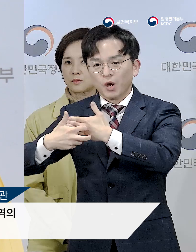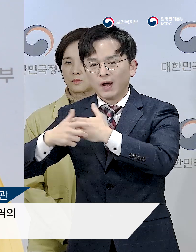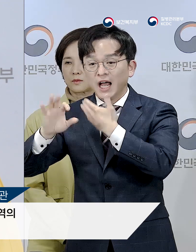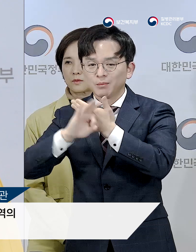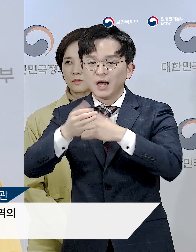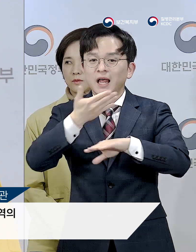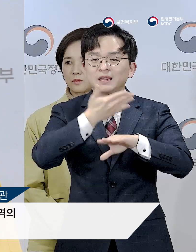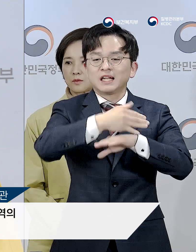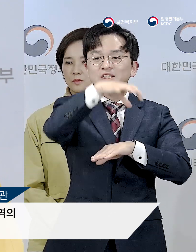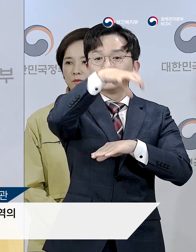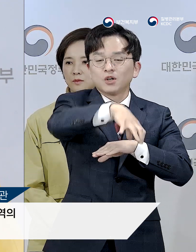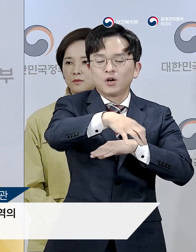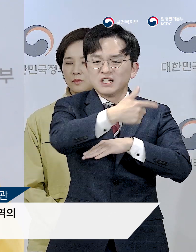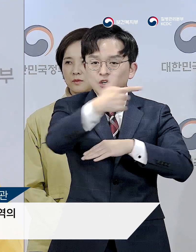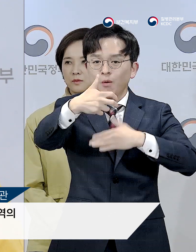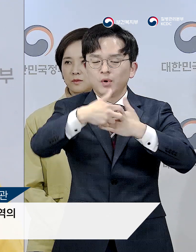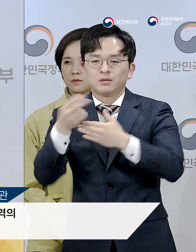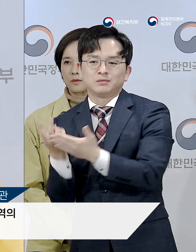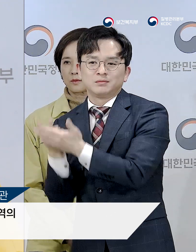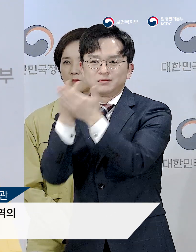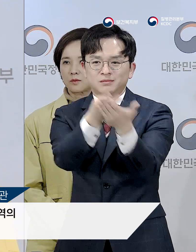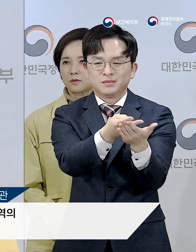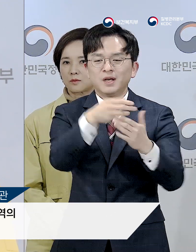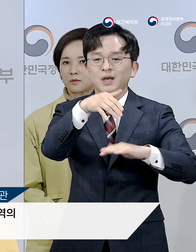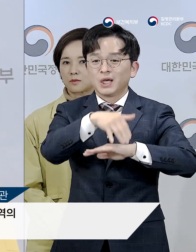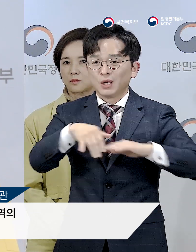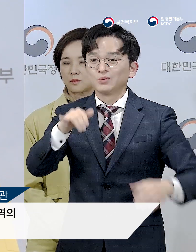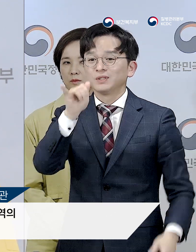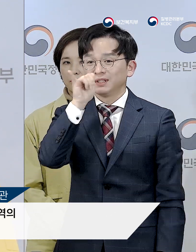국가지정 음압치료병상으로 이송될 것입니다.